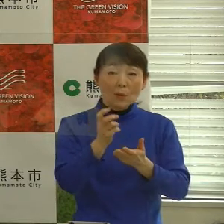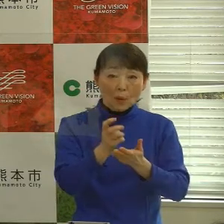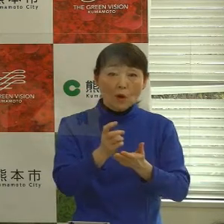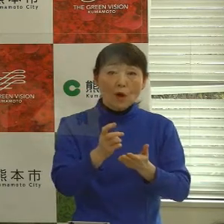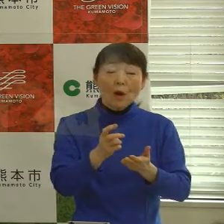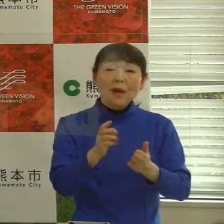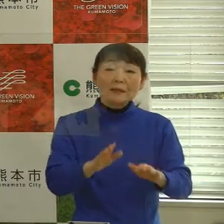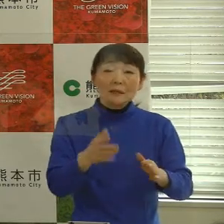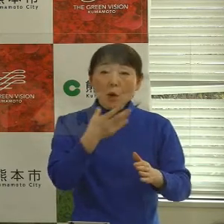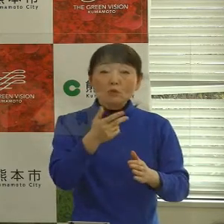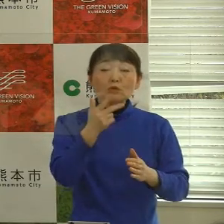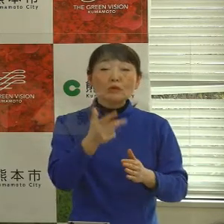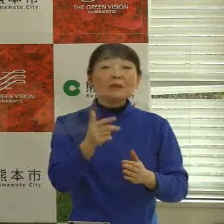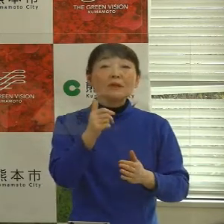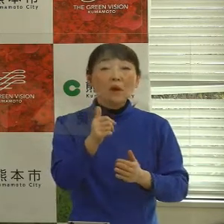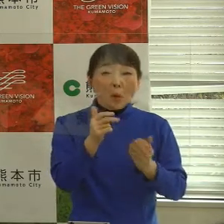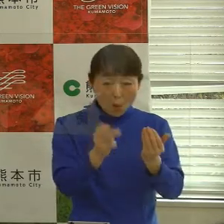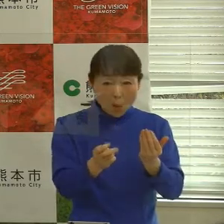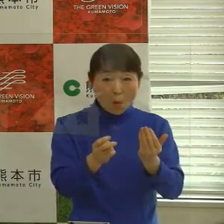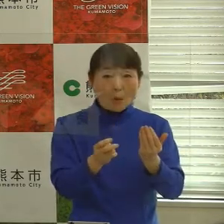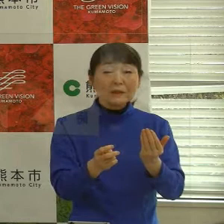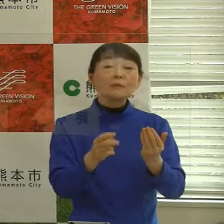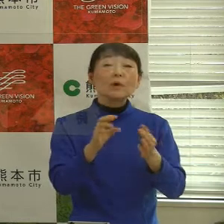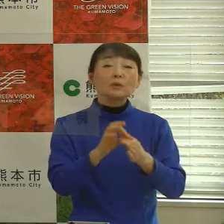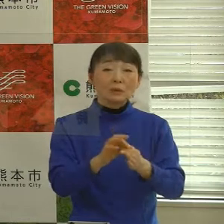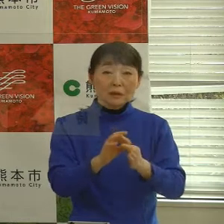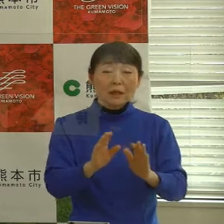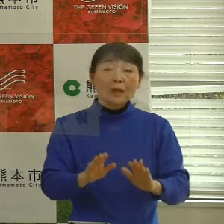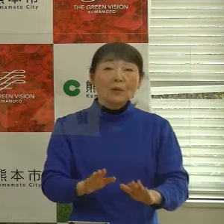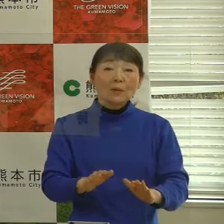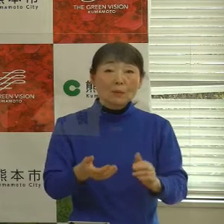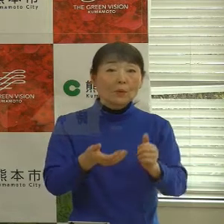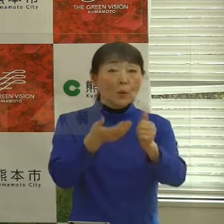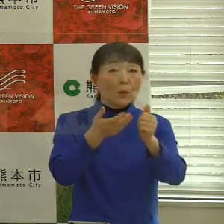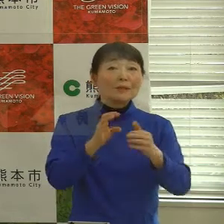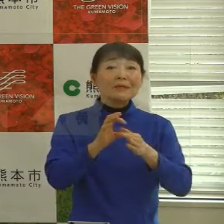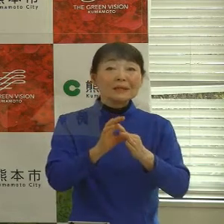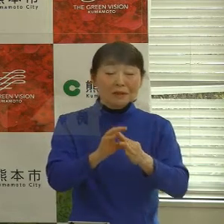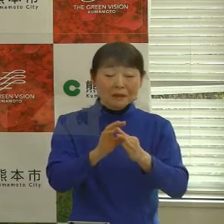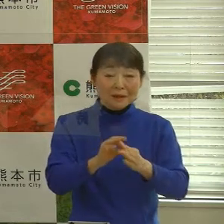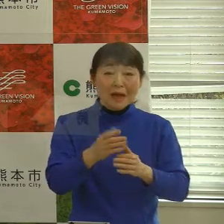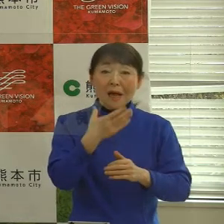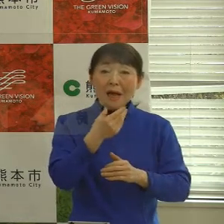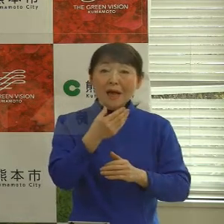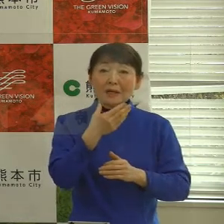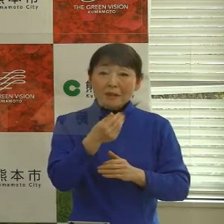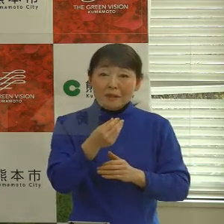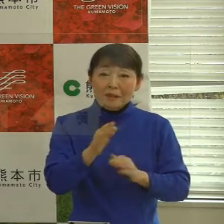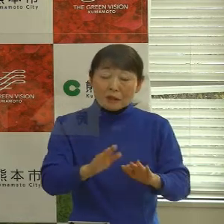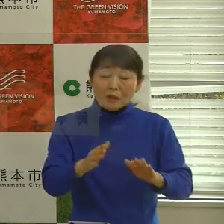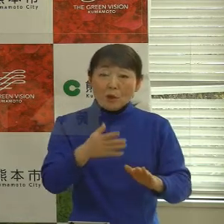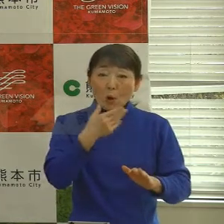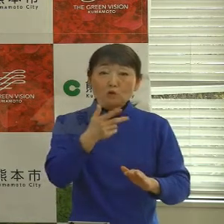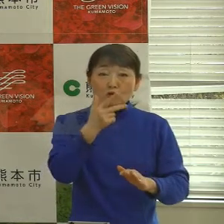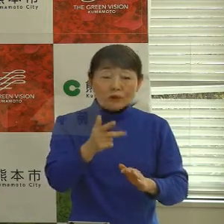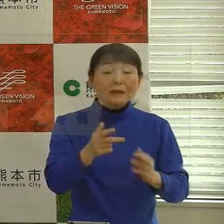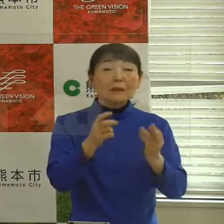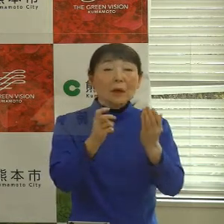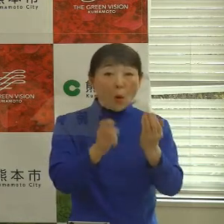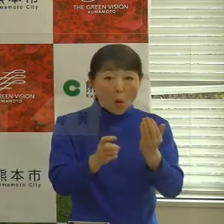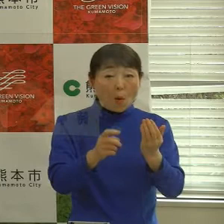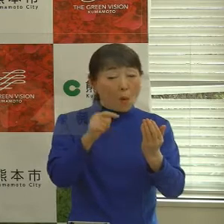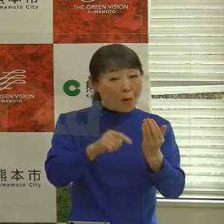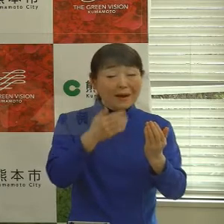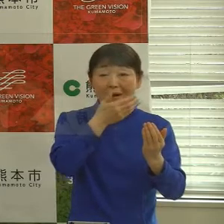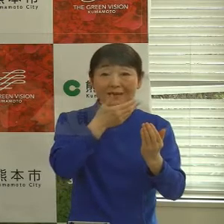であったり、特に子どもの養育やそういったことに関して児童福祉法が非常にこれから重要になってくるというふうに思いますので、そういう